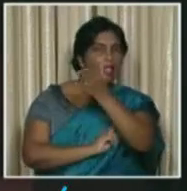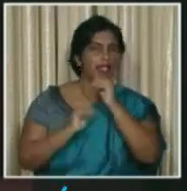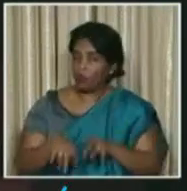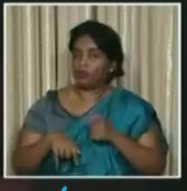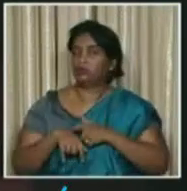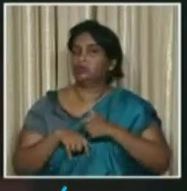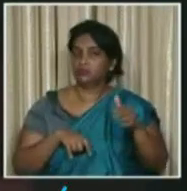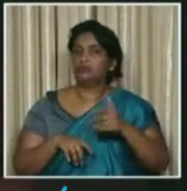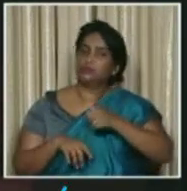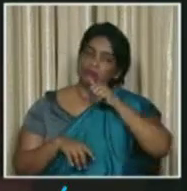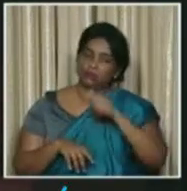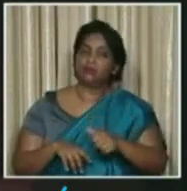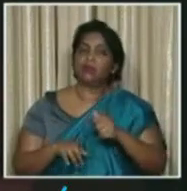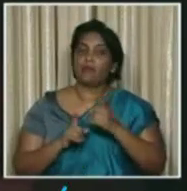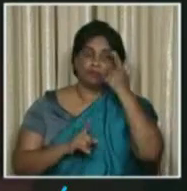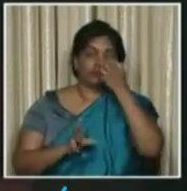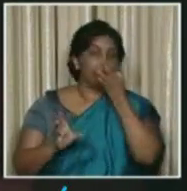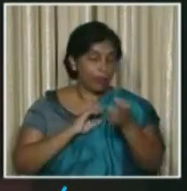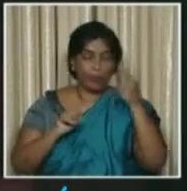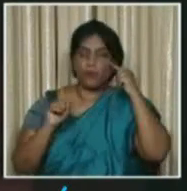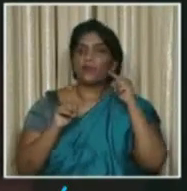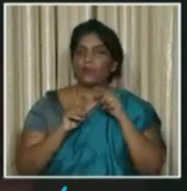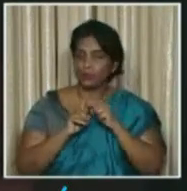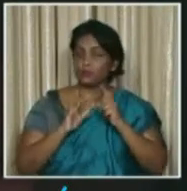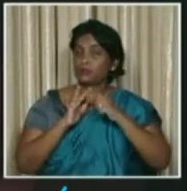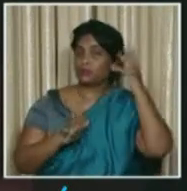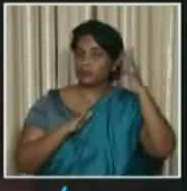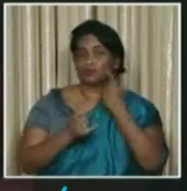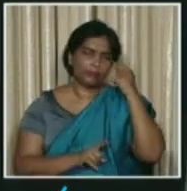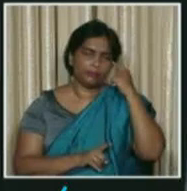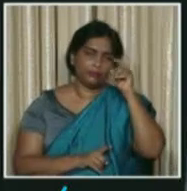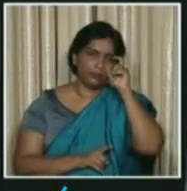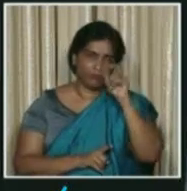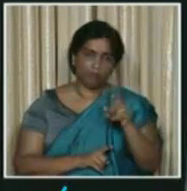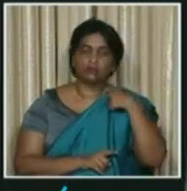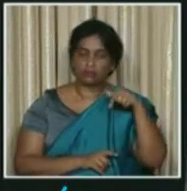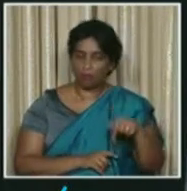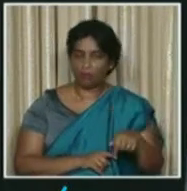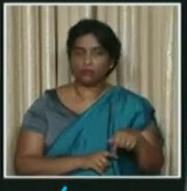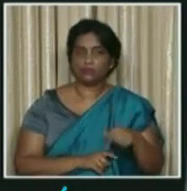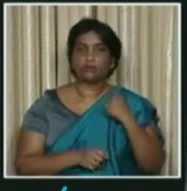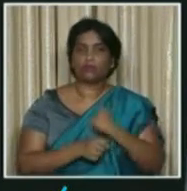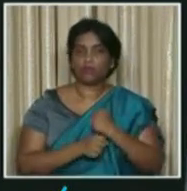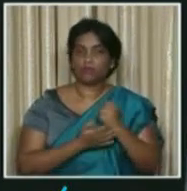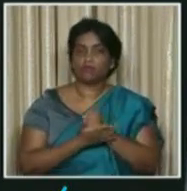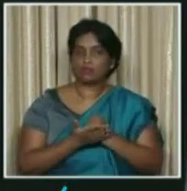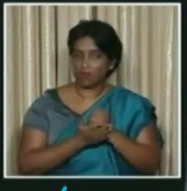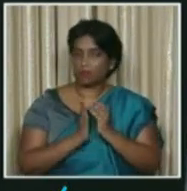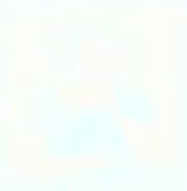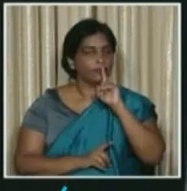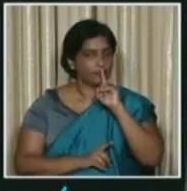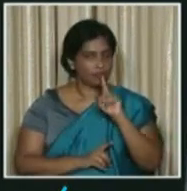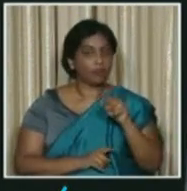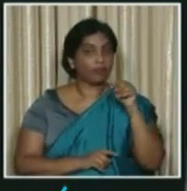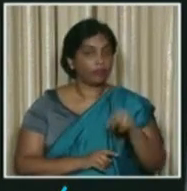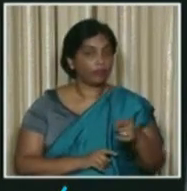අහන්න කැමතියි. අනිවාර්යෙන්ම පාස්කු ප්‍රහාරය පිළිබඳව ජාත්‍යන්තර පරීක්ෂණයක් ඕන. මං අද අපේ ආණ්ඩු පක්ෂ සියලු මහජන නියෝජිතයන්ට කිව්වා